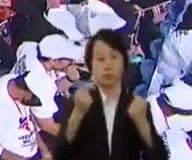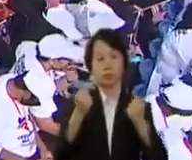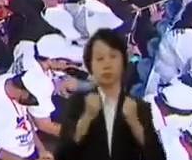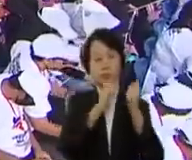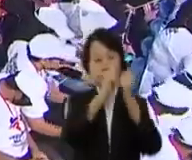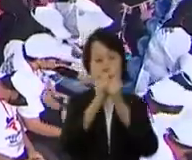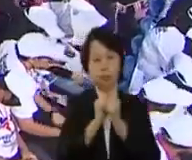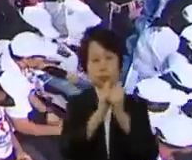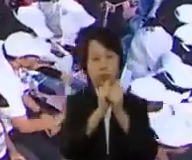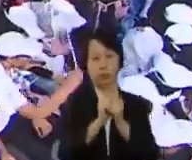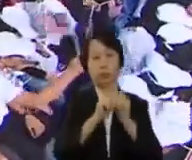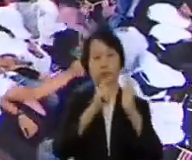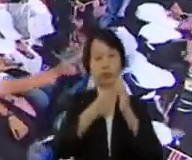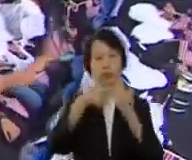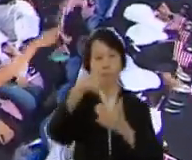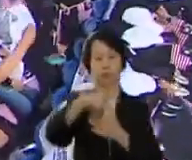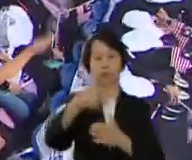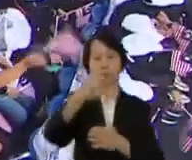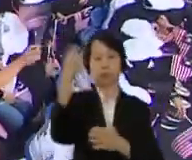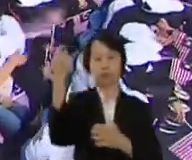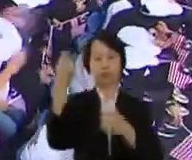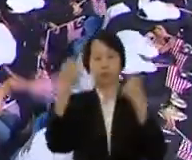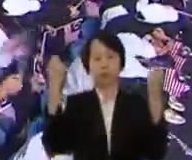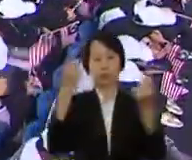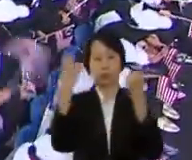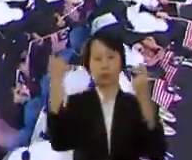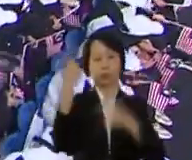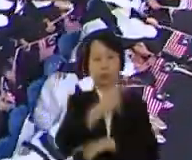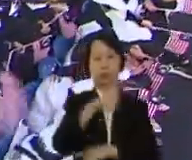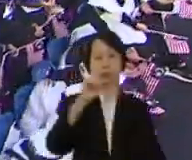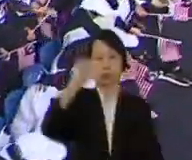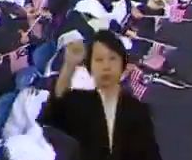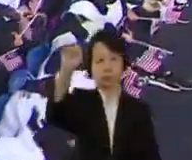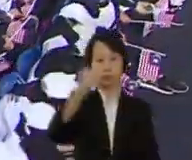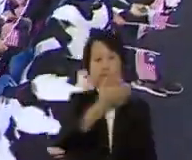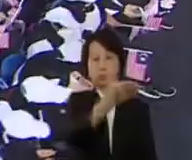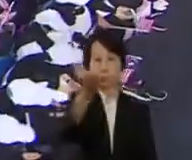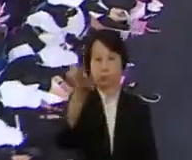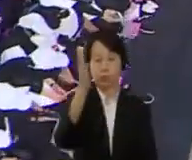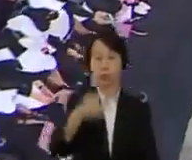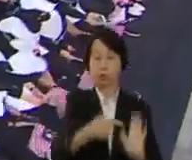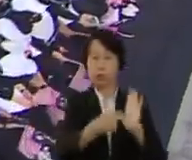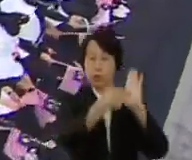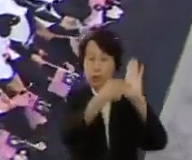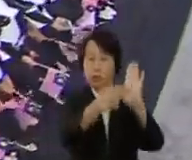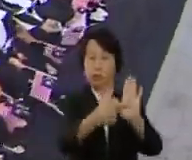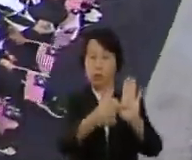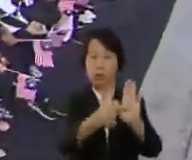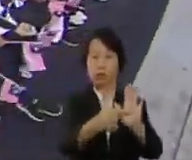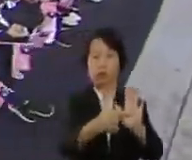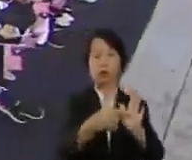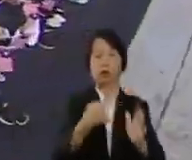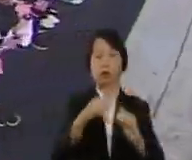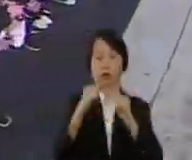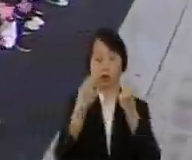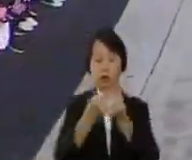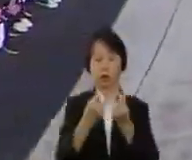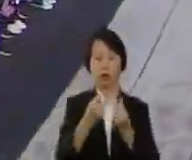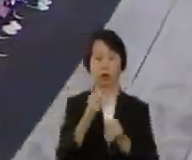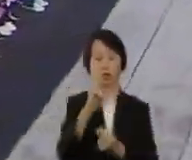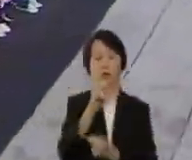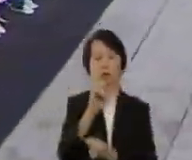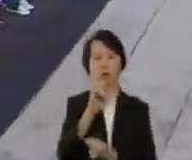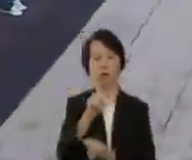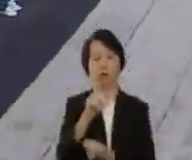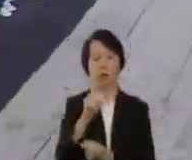bersama. Memulakan acara sambutan Hari Kebangsaan, hadirin akan disajikan dengan persembahan kumpulan Color